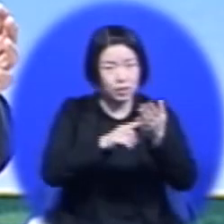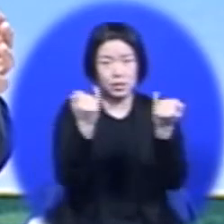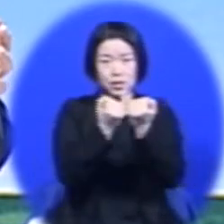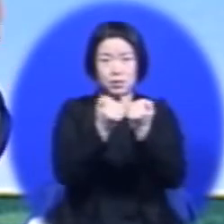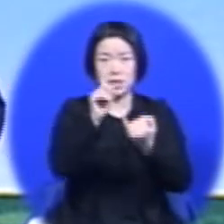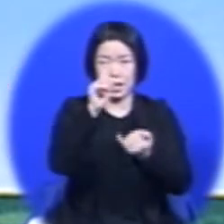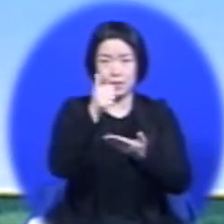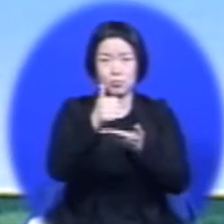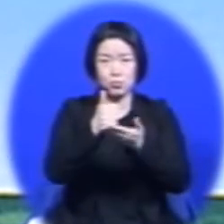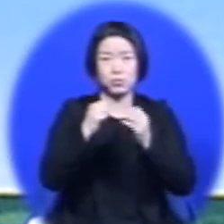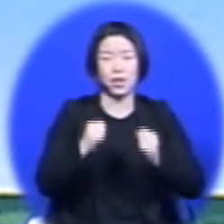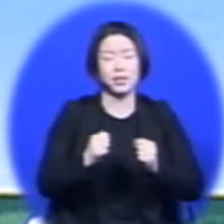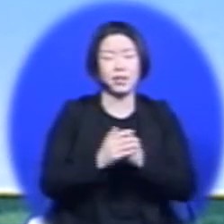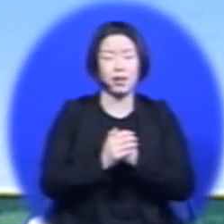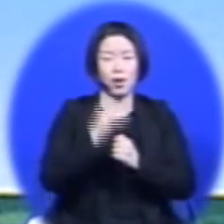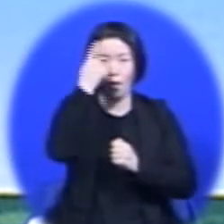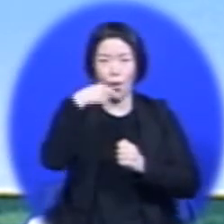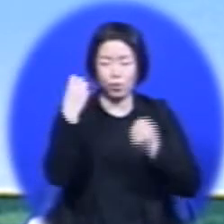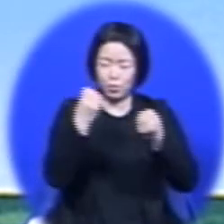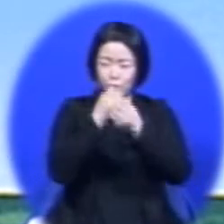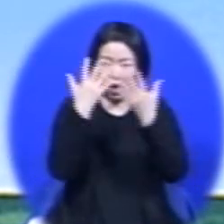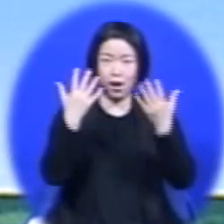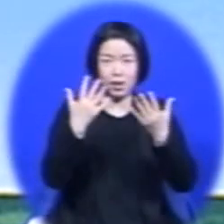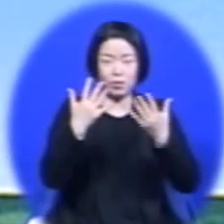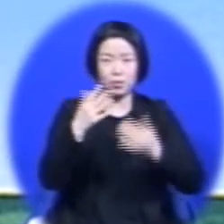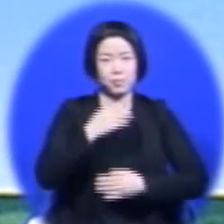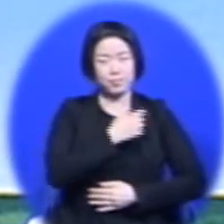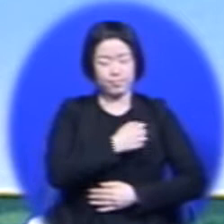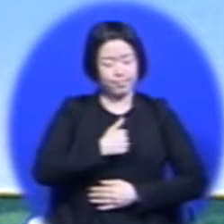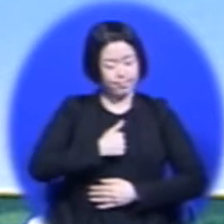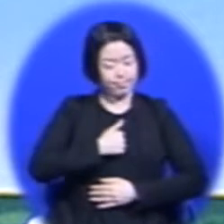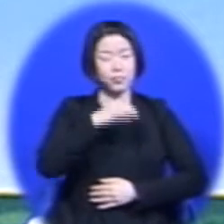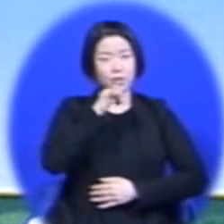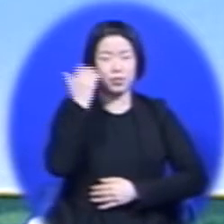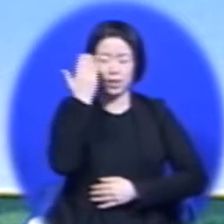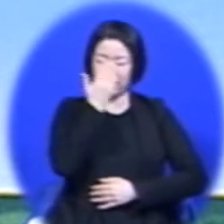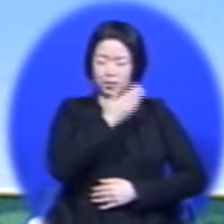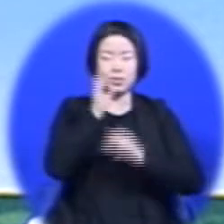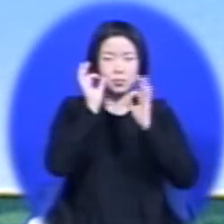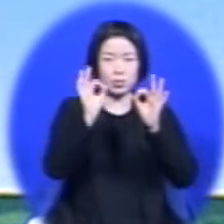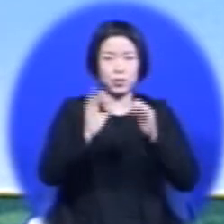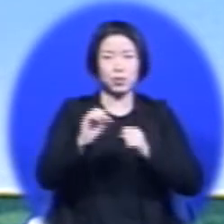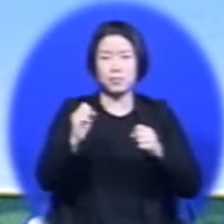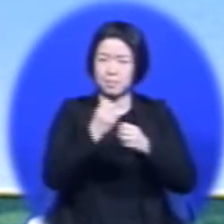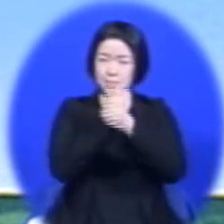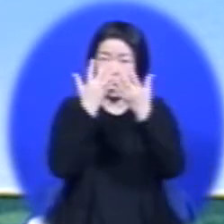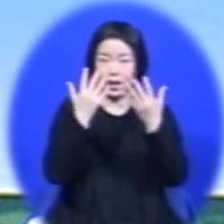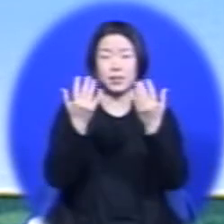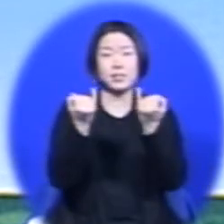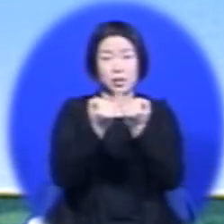계셨대요. 그렇게 얼굴이 환하고 품위가 있고 그렇게 깨끗해 보이고 밝으신